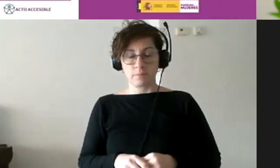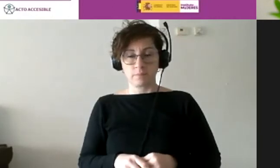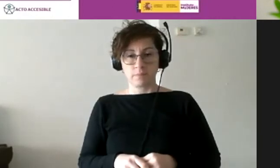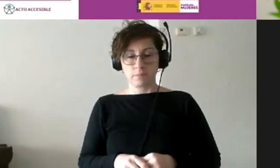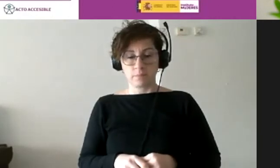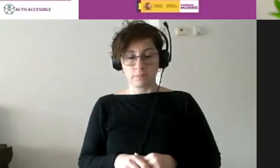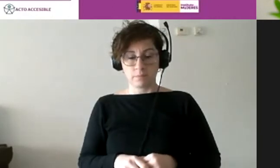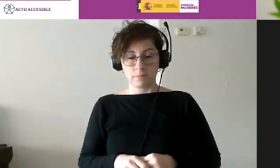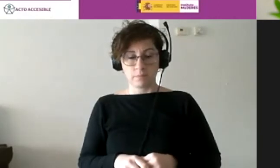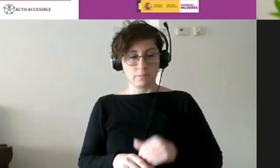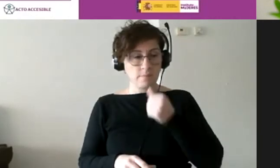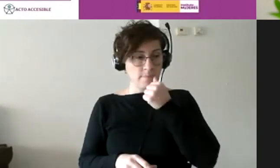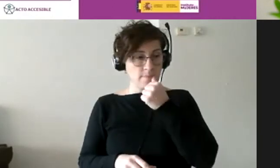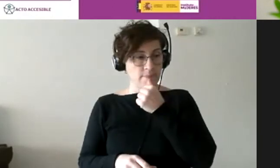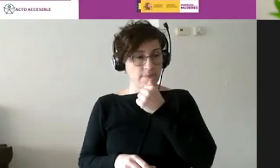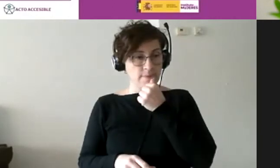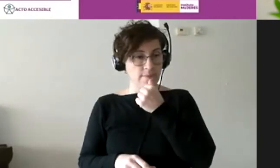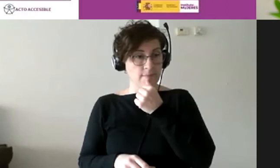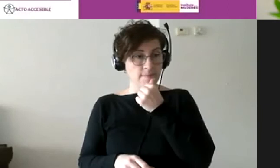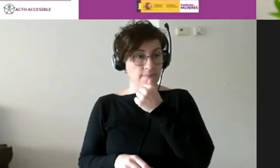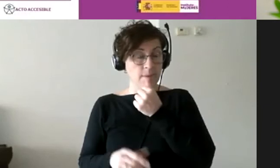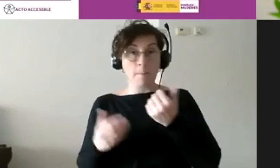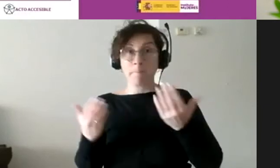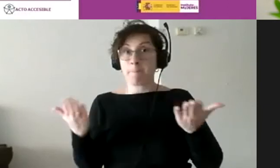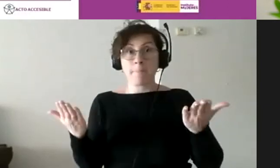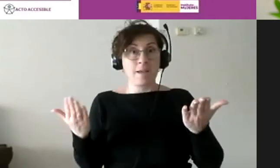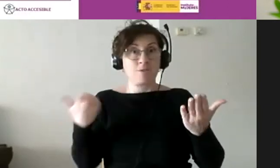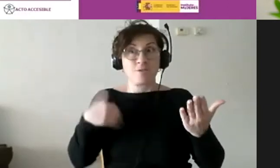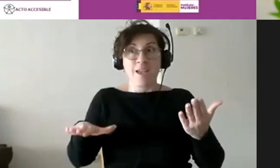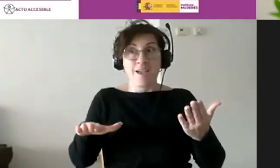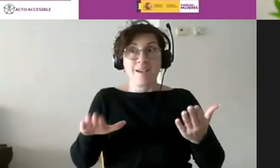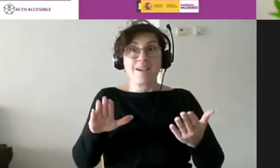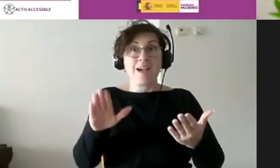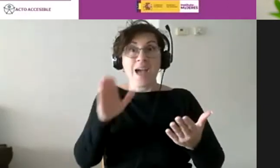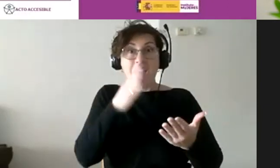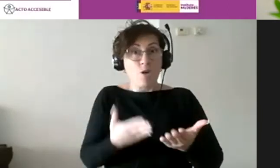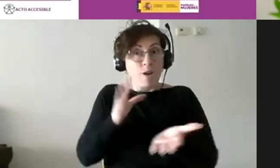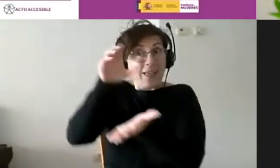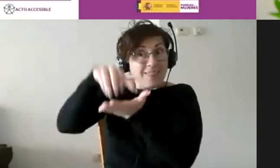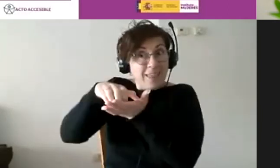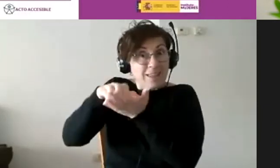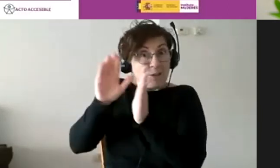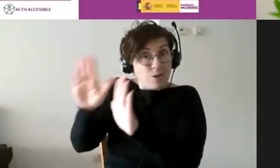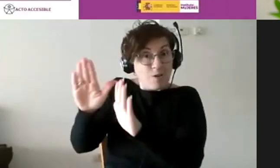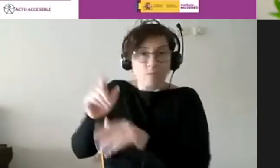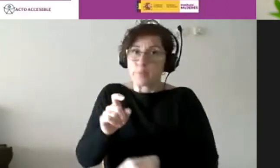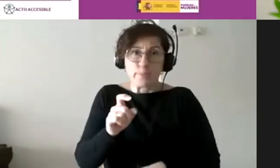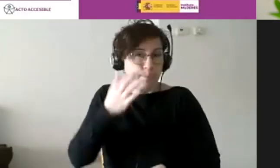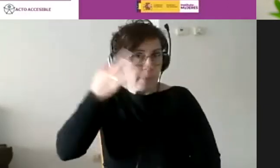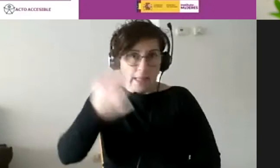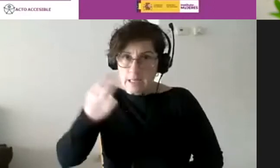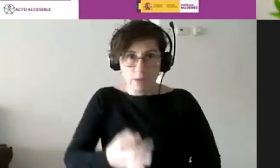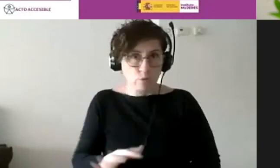really, really dangerous to stay there. Прошу. Отключены в городе все